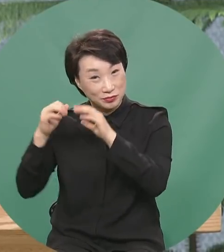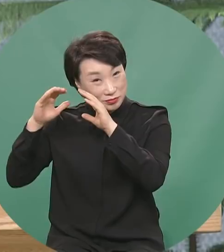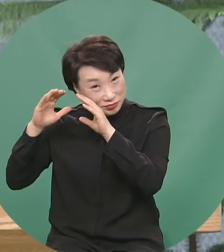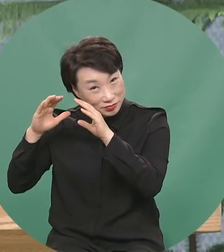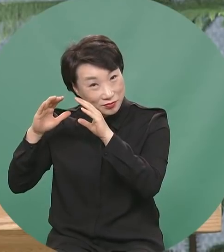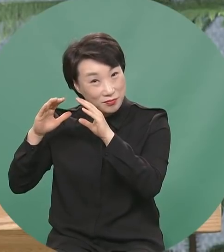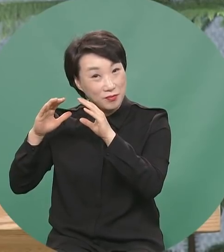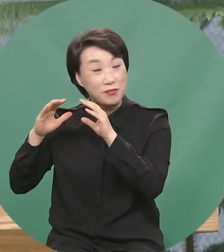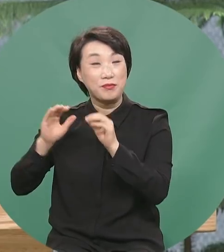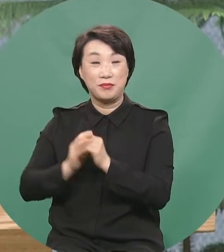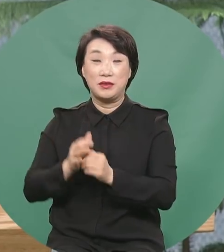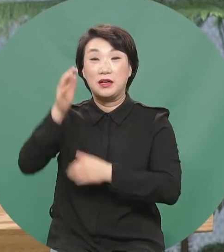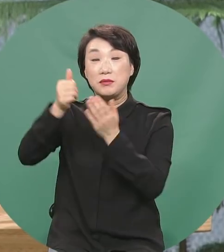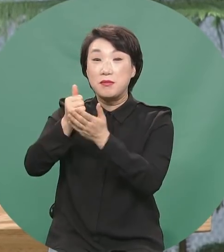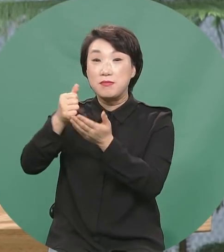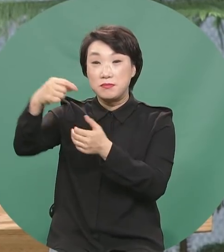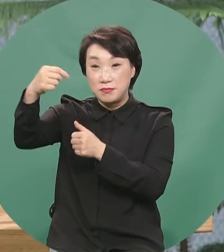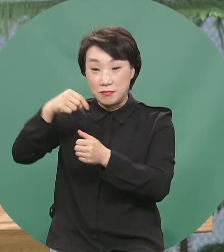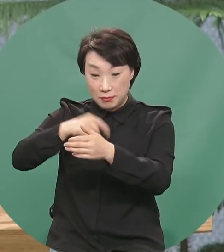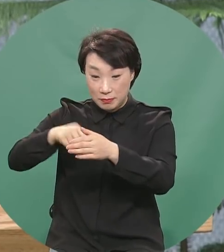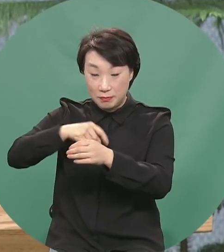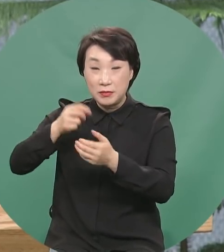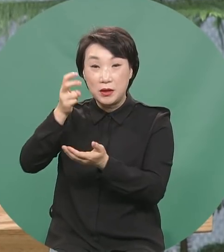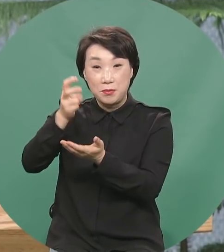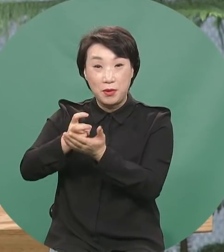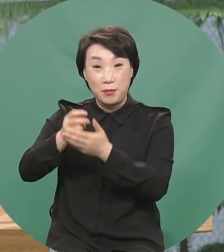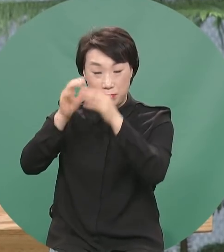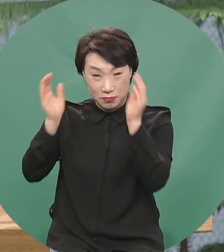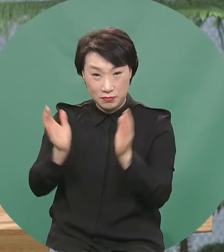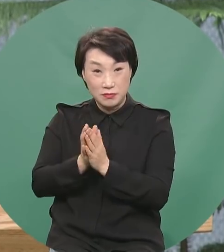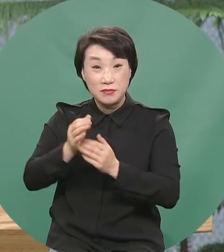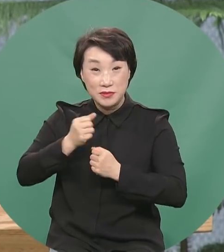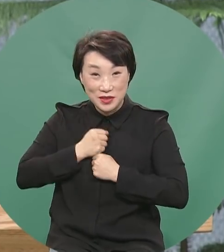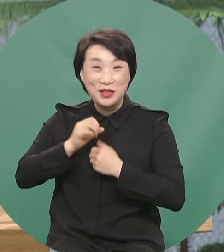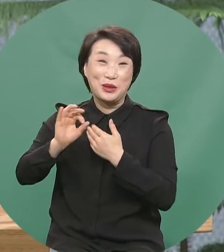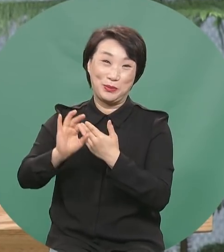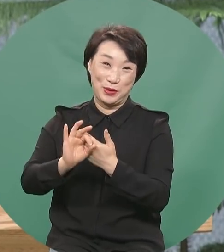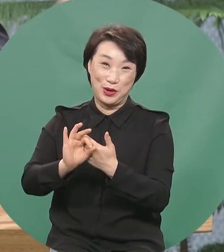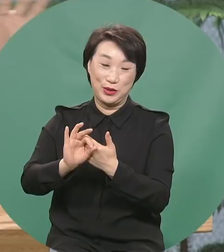듣고 계명 속에 있는 규례를 다 지키면